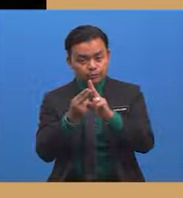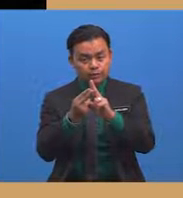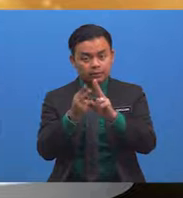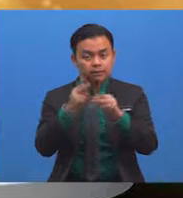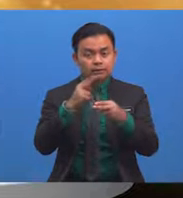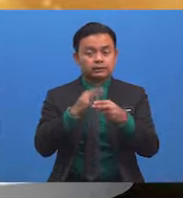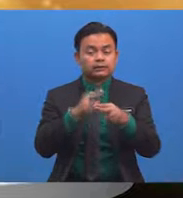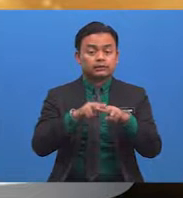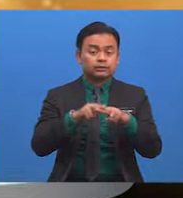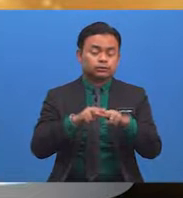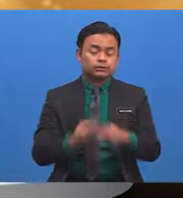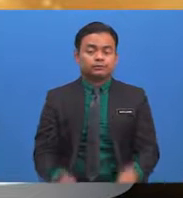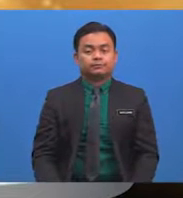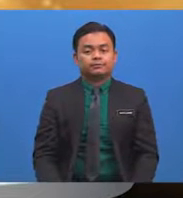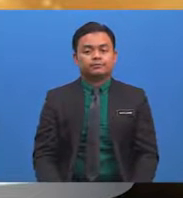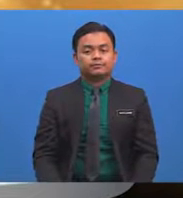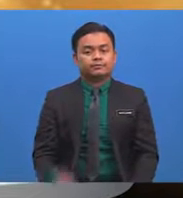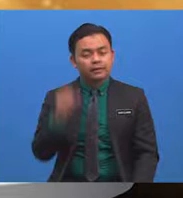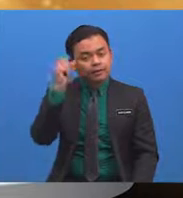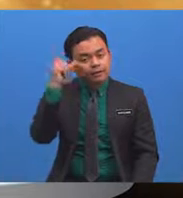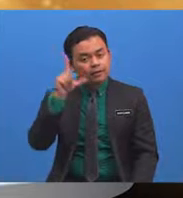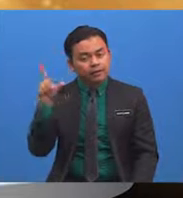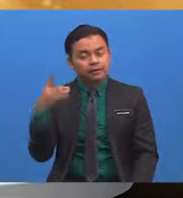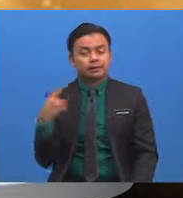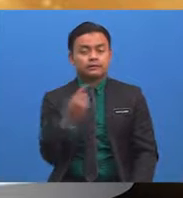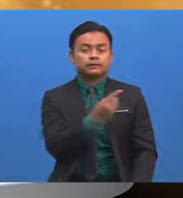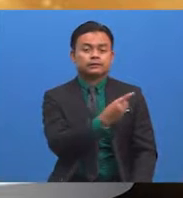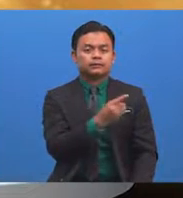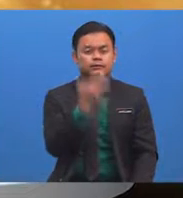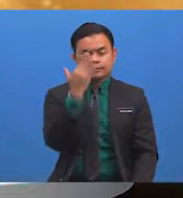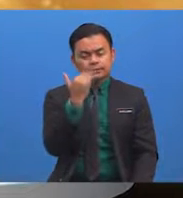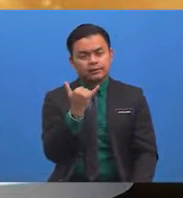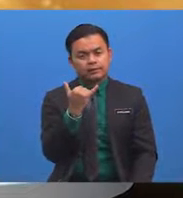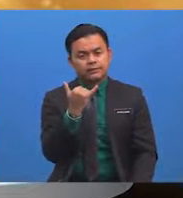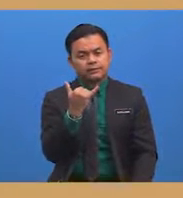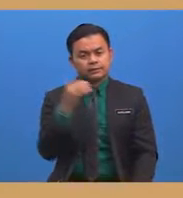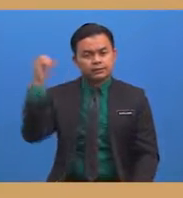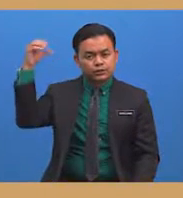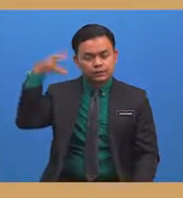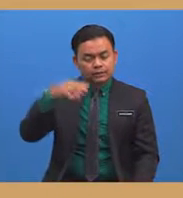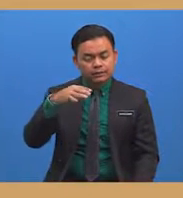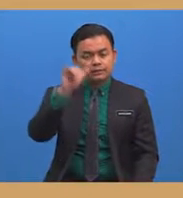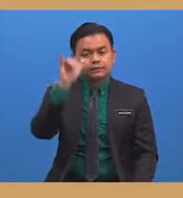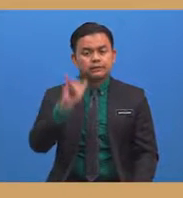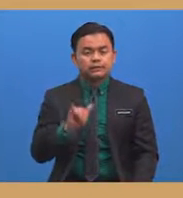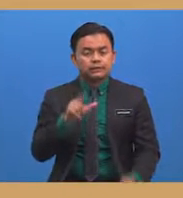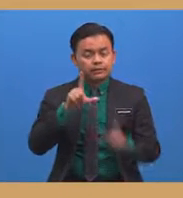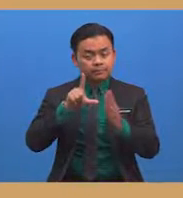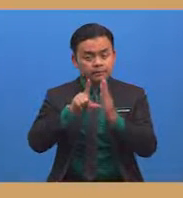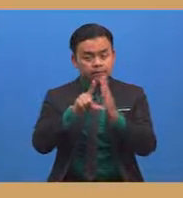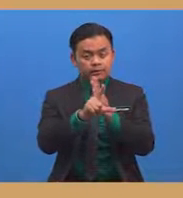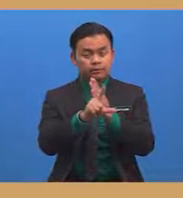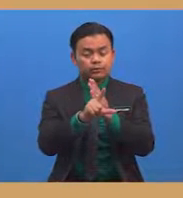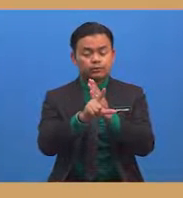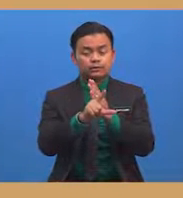Betul? Okay, jadi, fahamlah kita mengapa cahaya yang melalui lubang